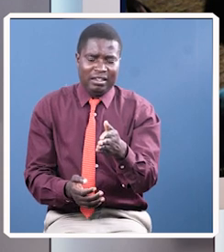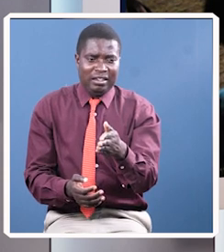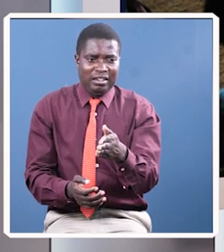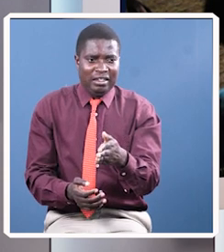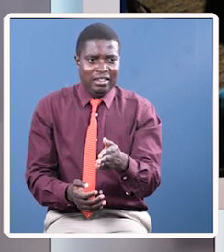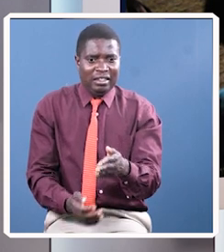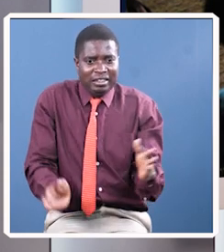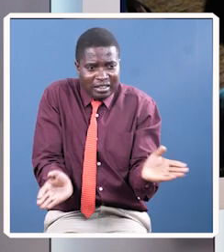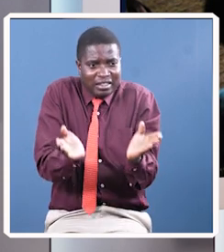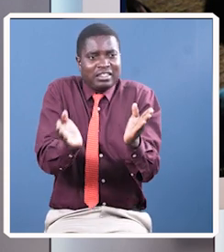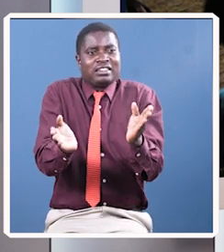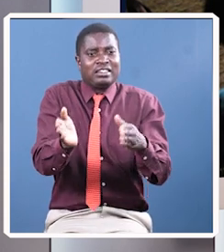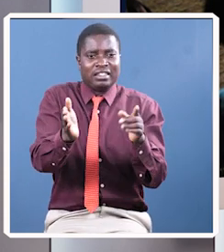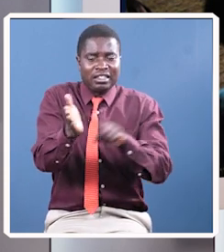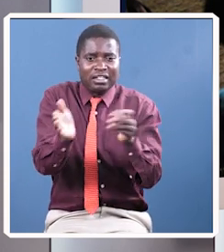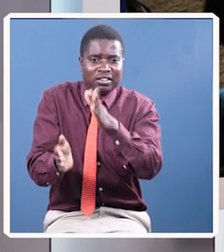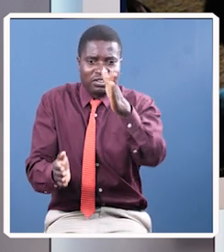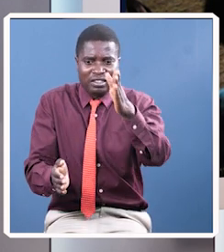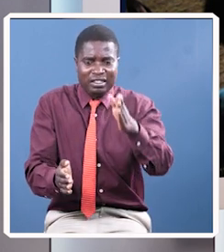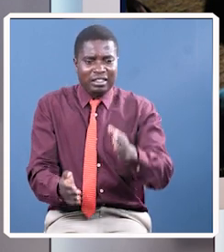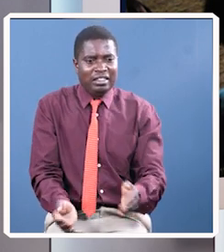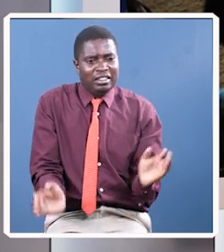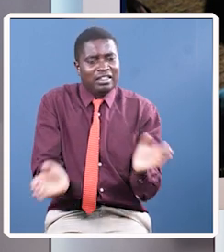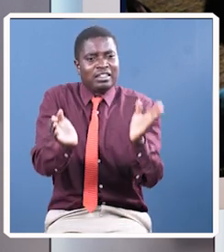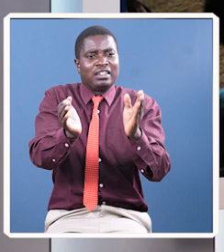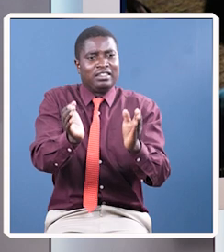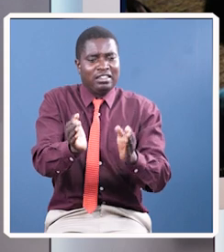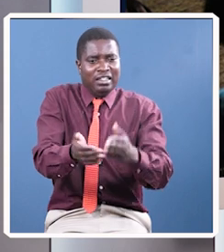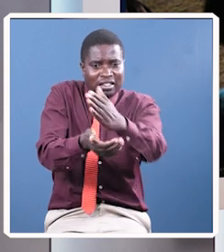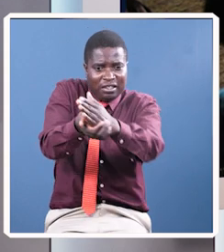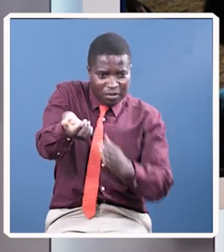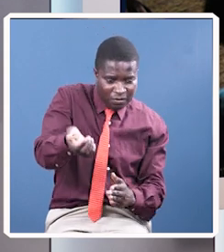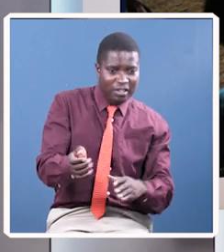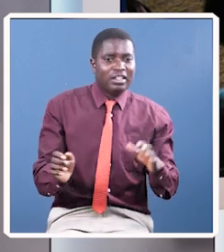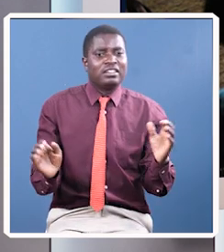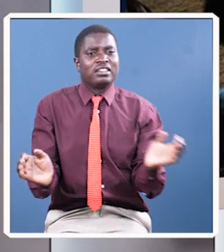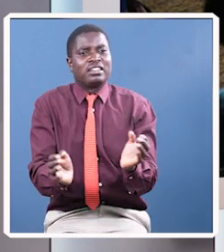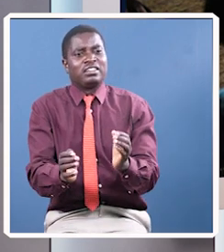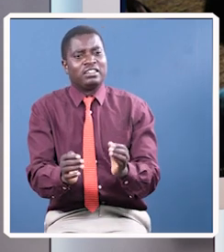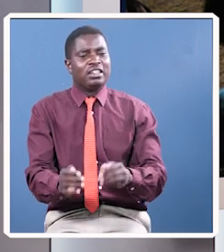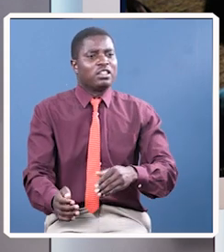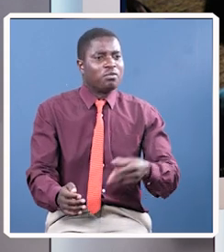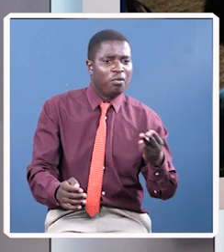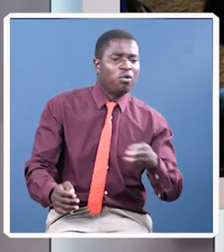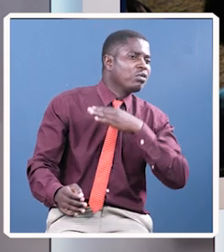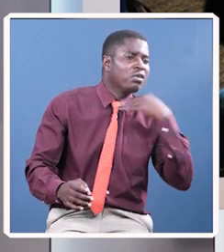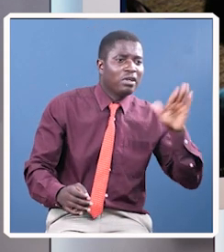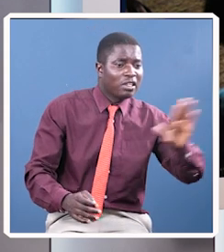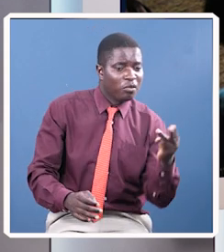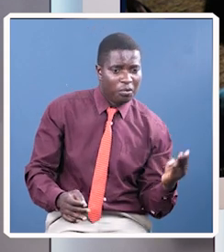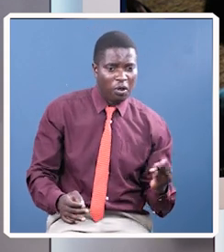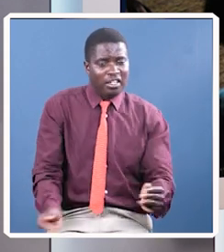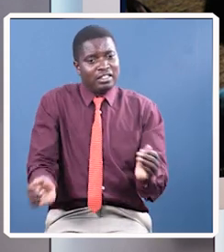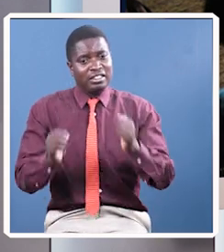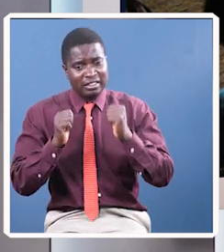emombwe. Muprofita wenema anosimbisa maoko embava. Muprofita wenema anosimbisa maoko emondi. Muprofita wenema